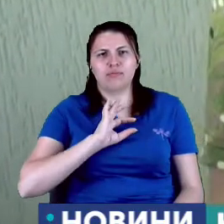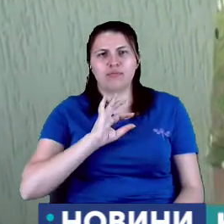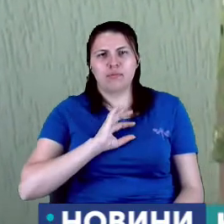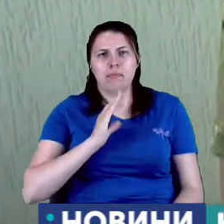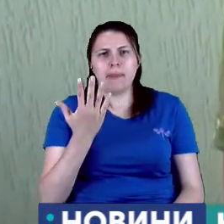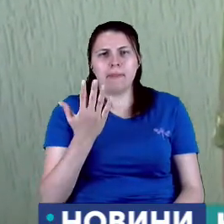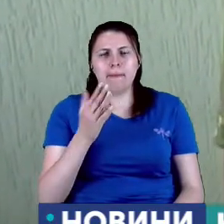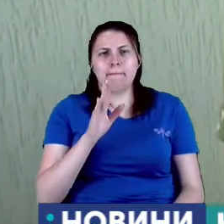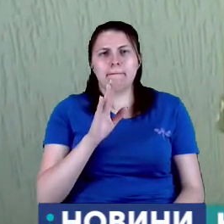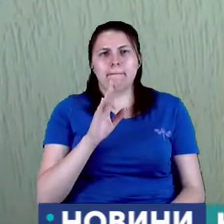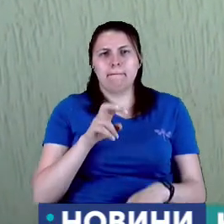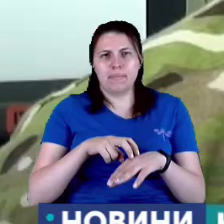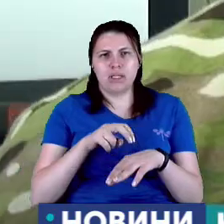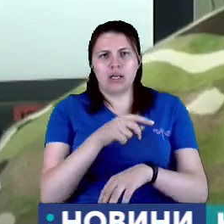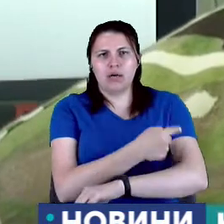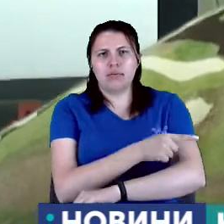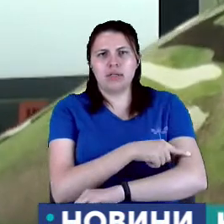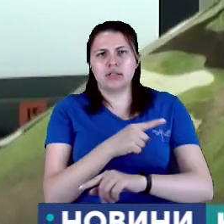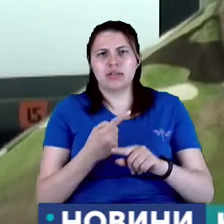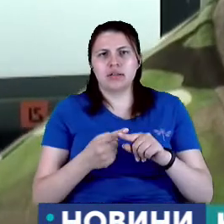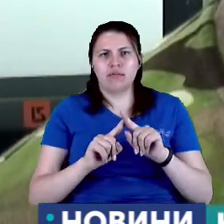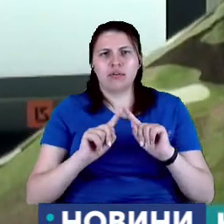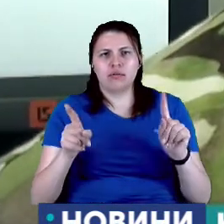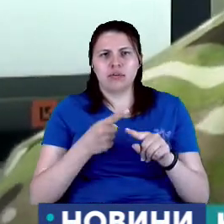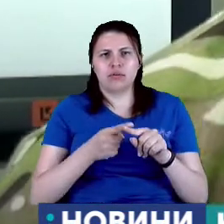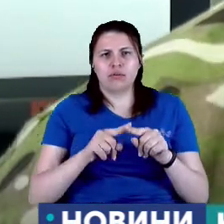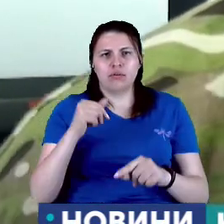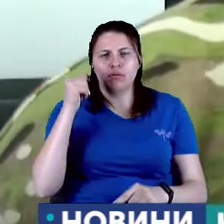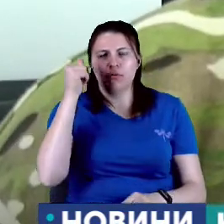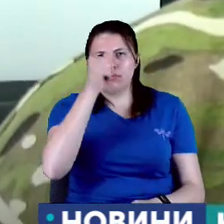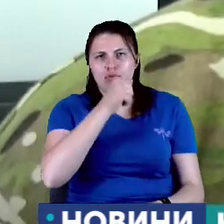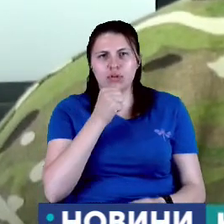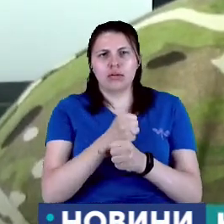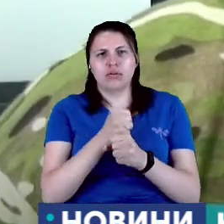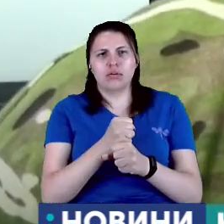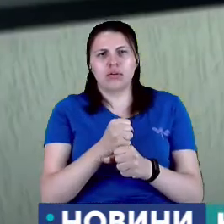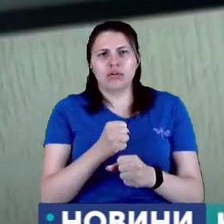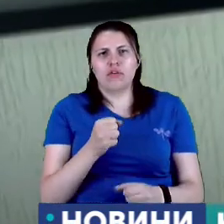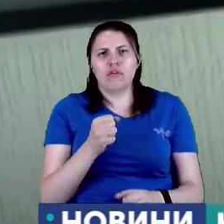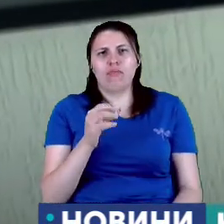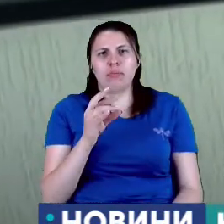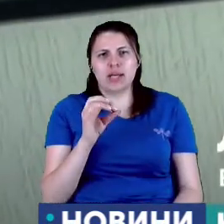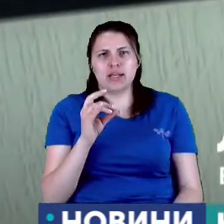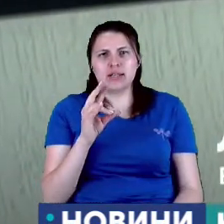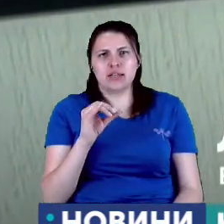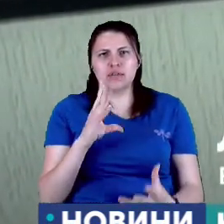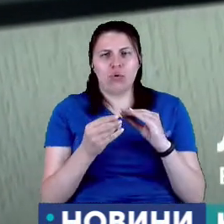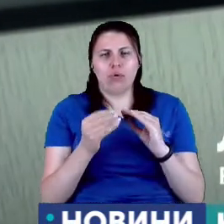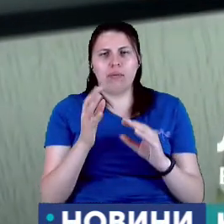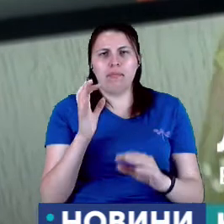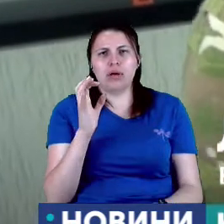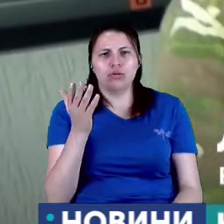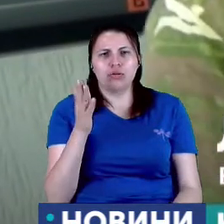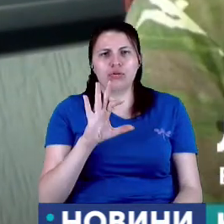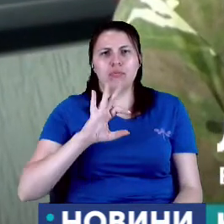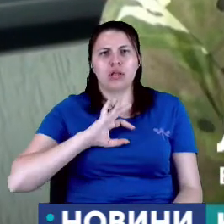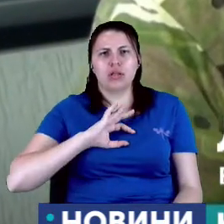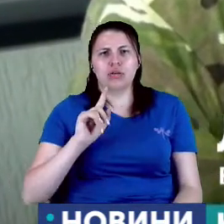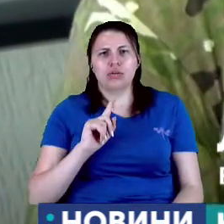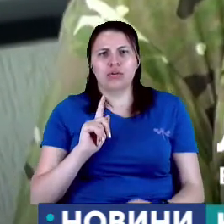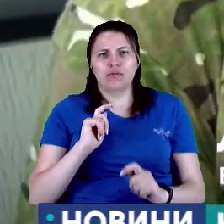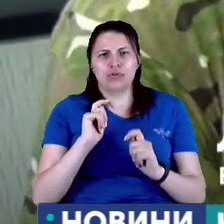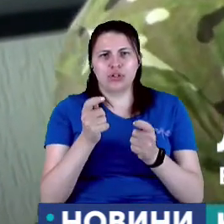розповідає, ця відзнака створена цьогоріч у березні. Усього таких медалей в Україні 500. Оця медаль, яку вручали сьогодні, це